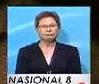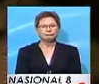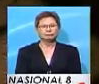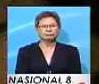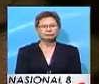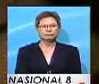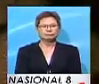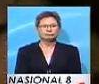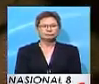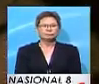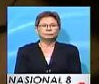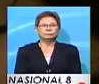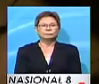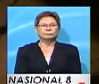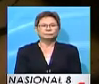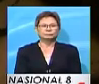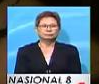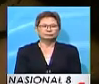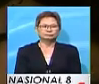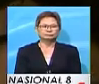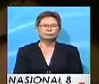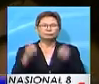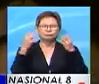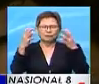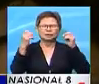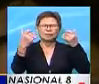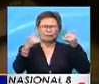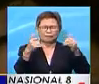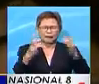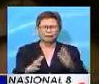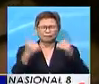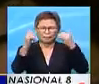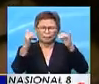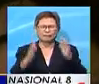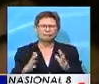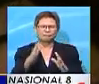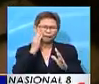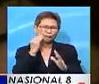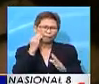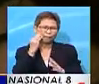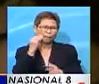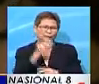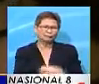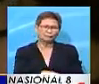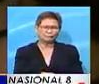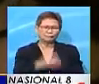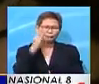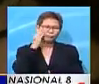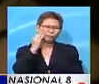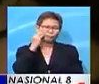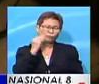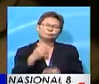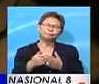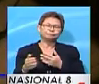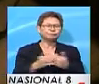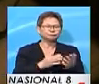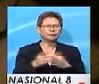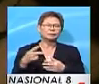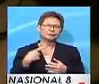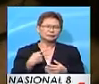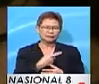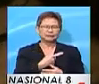mudah menikkan banyak pemain-pengalaman dan juga berkaliber dalamadnya w b pun kami akan